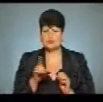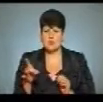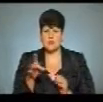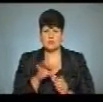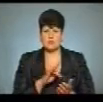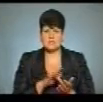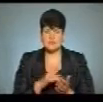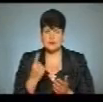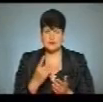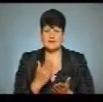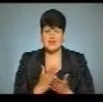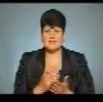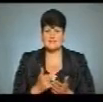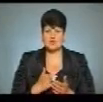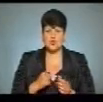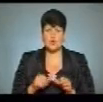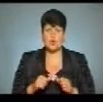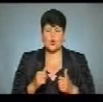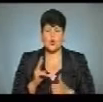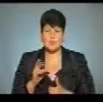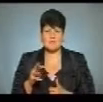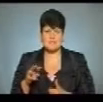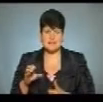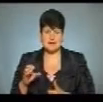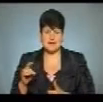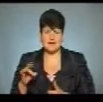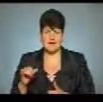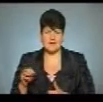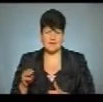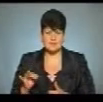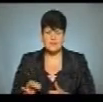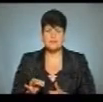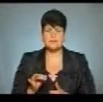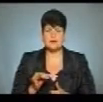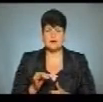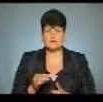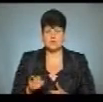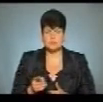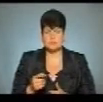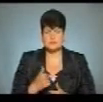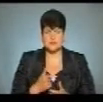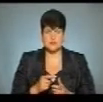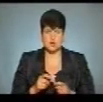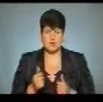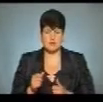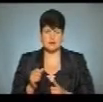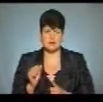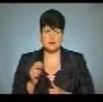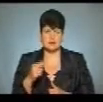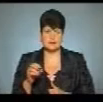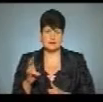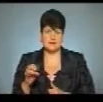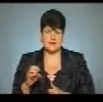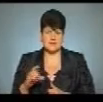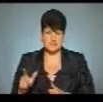області, де є військові комісаріати, повідомив начальник відділення офіцерів запасу Тернопільського військкомату Андрій Днес. Більше у